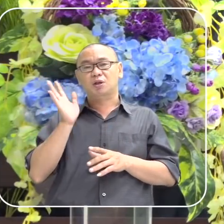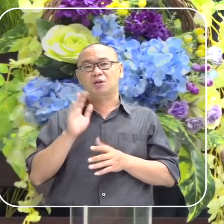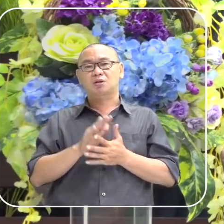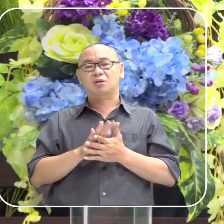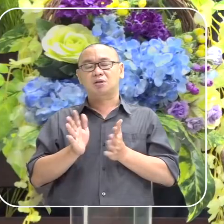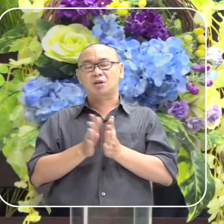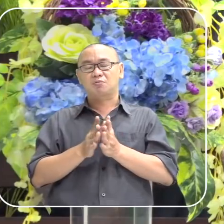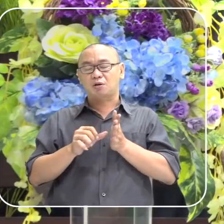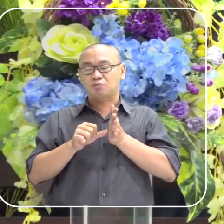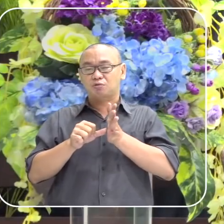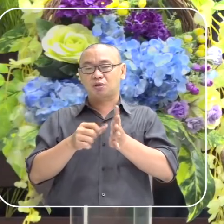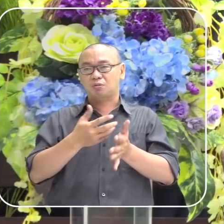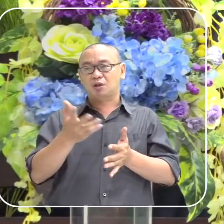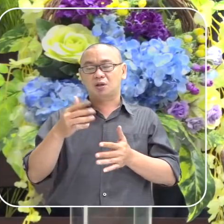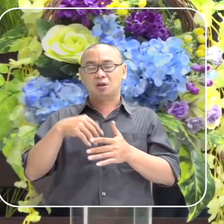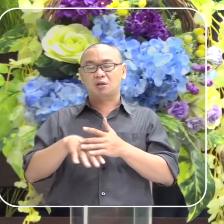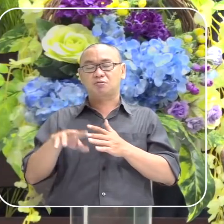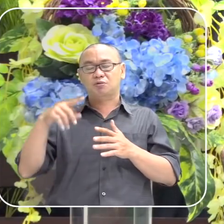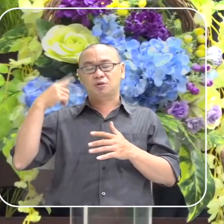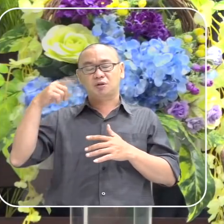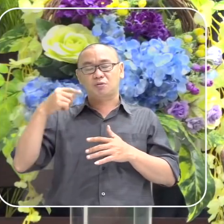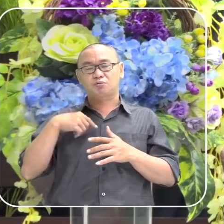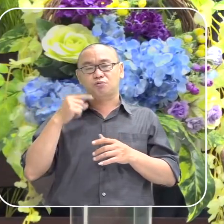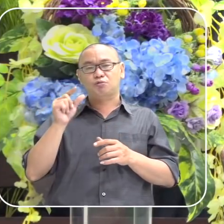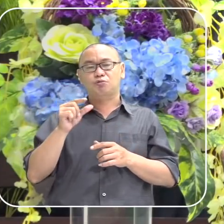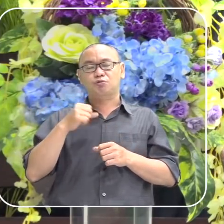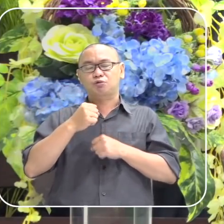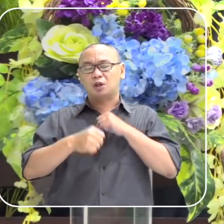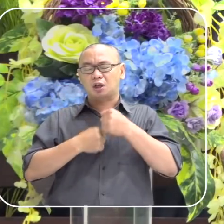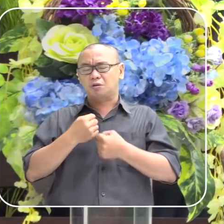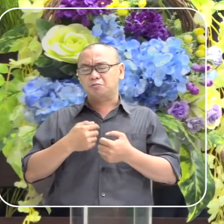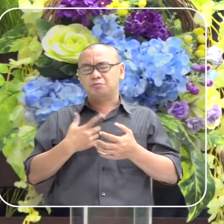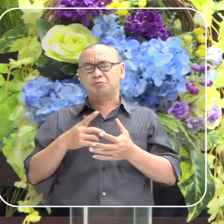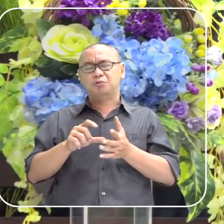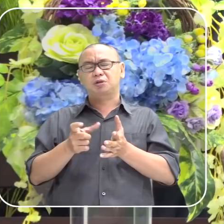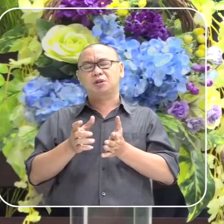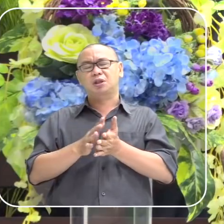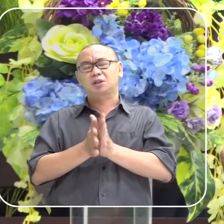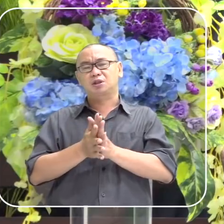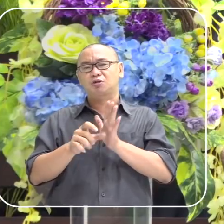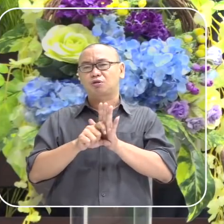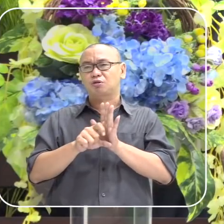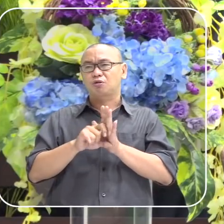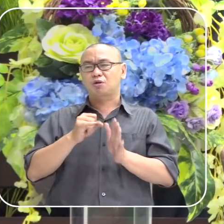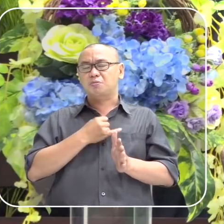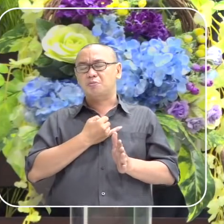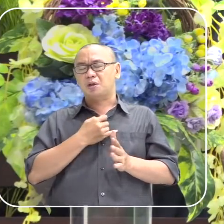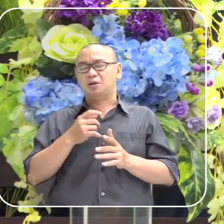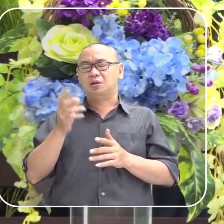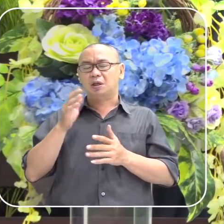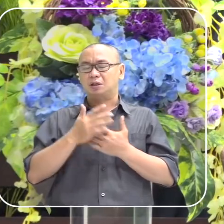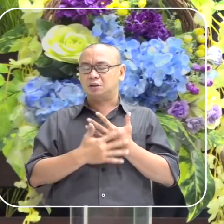melayani. Dan bantulah mereka dalam setiap usahanya, menjadi teladan iman, kasih,